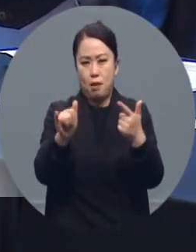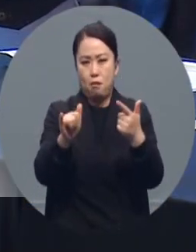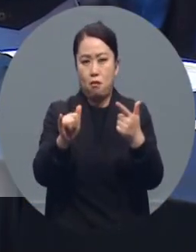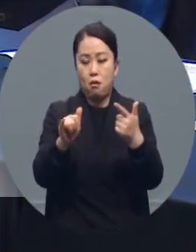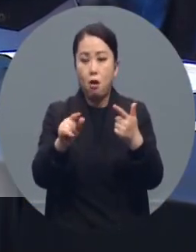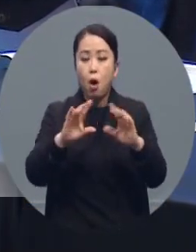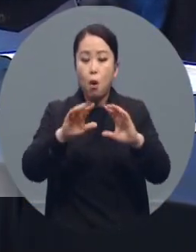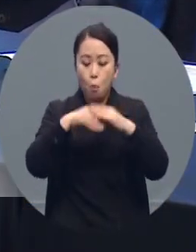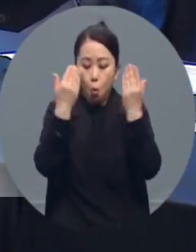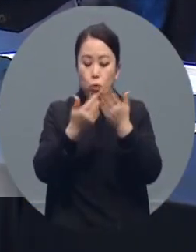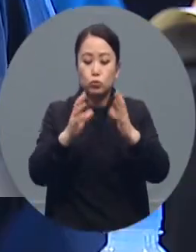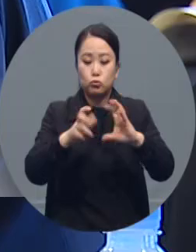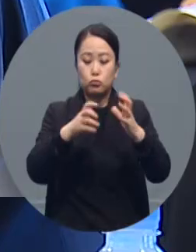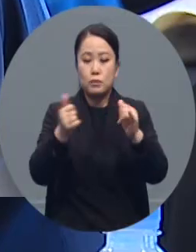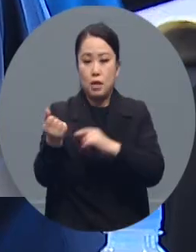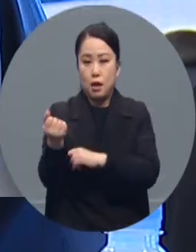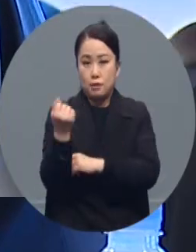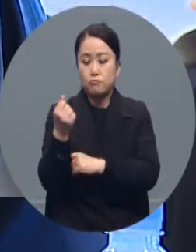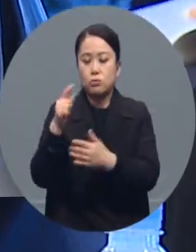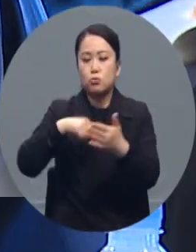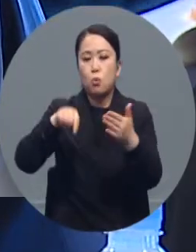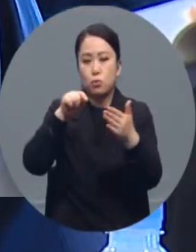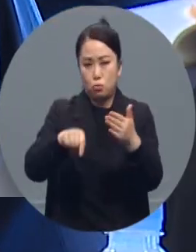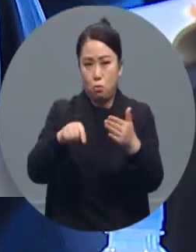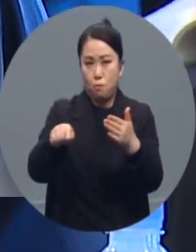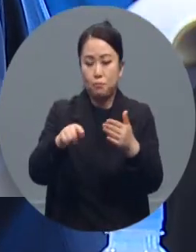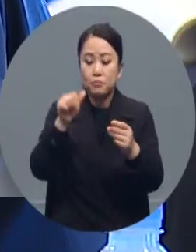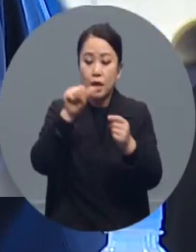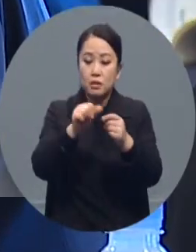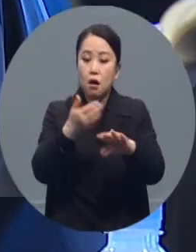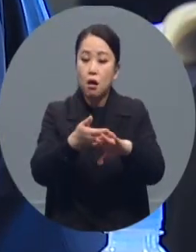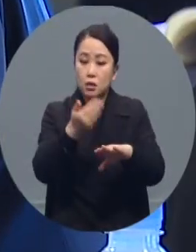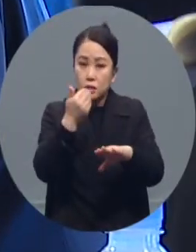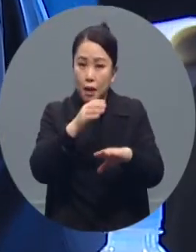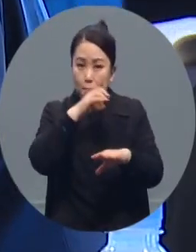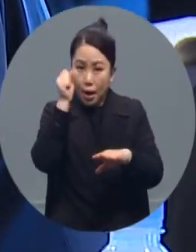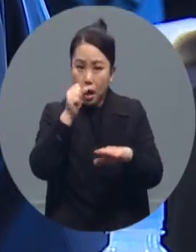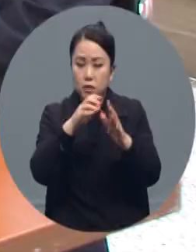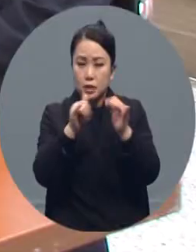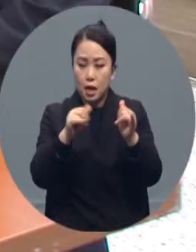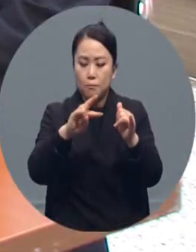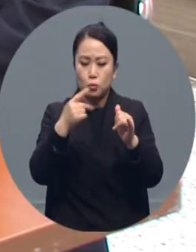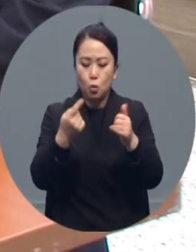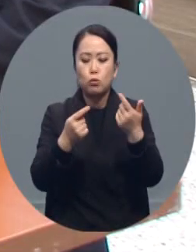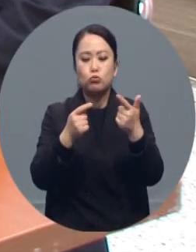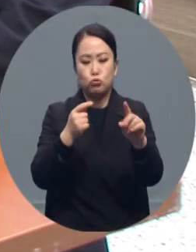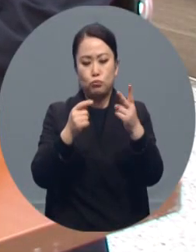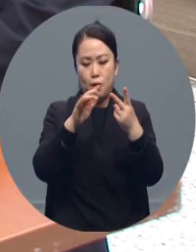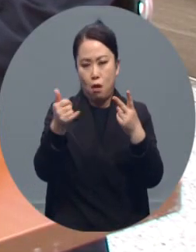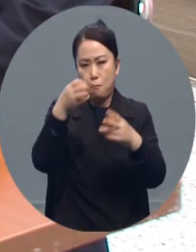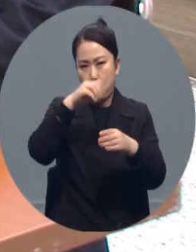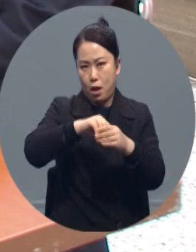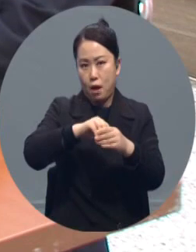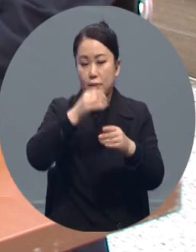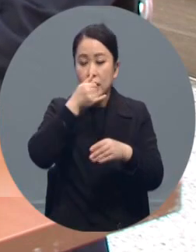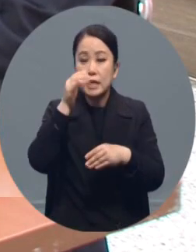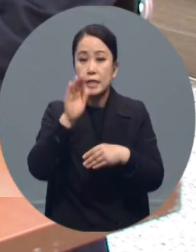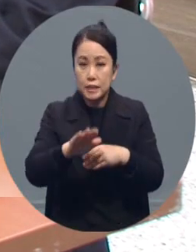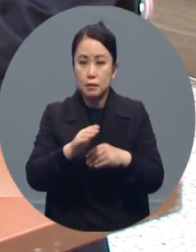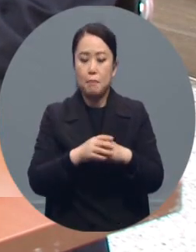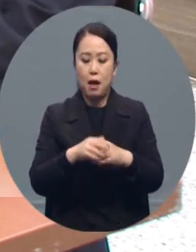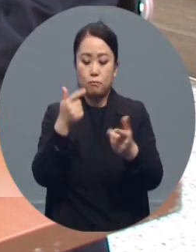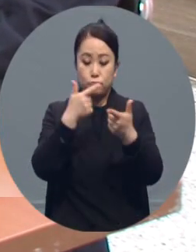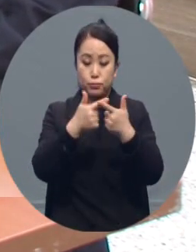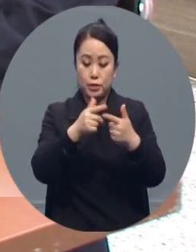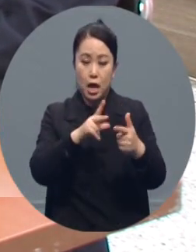모두 국민의힘 소속입니다. 5선 의원도 2명이나 포함되어 있지만 부산의 중진들이 국회나 당